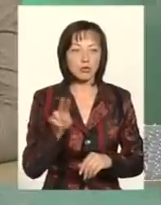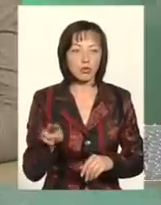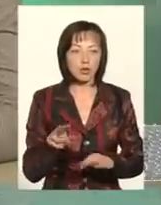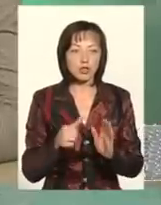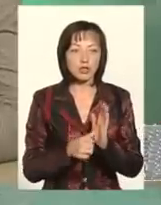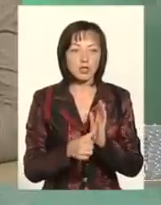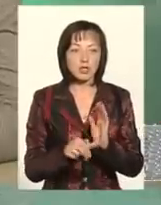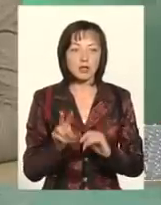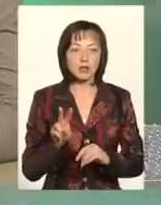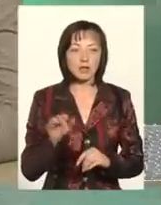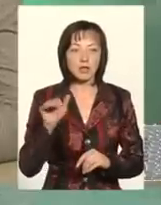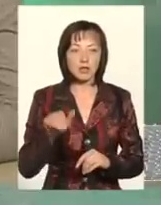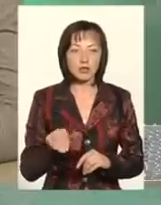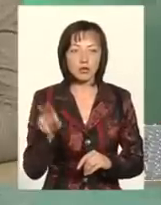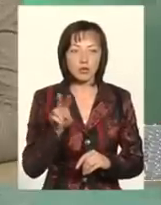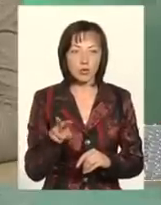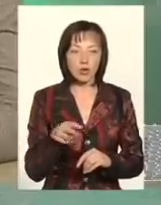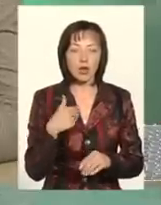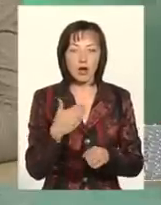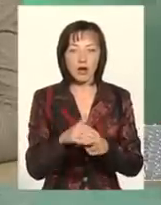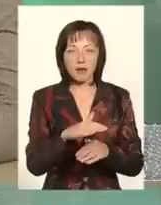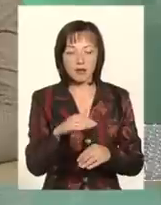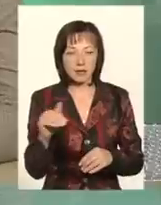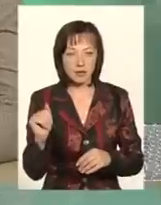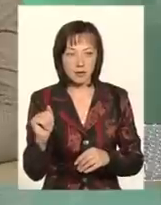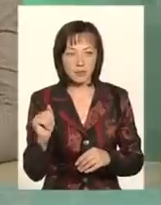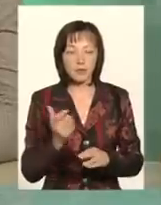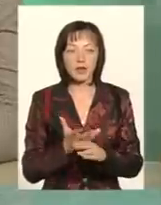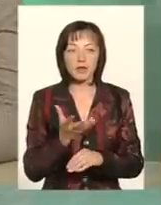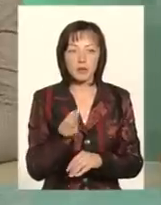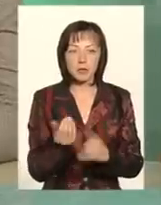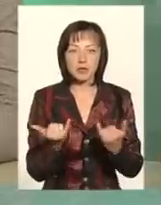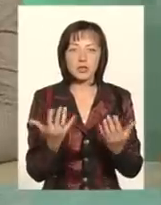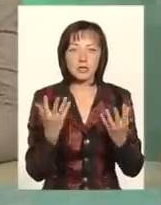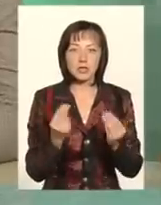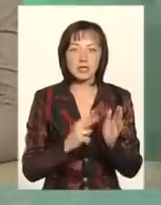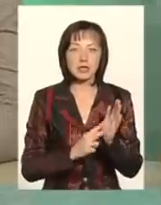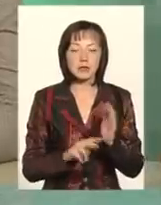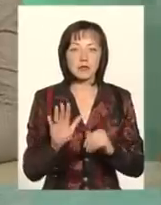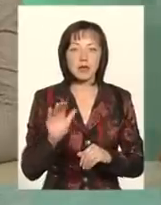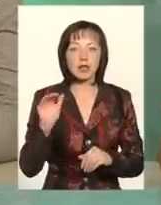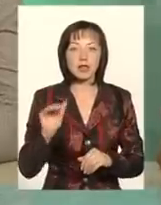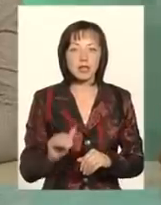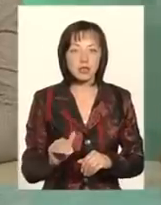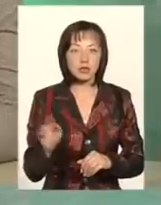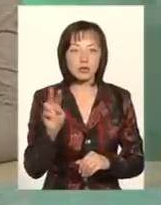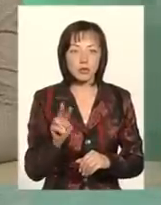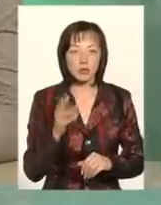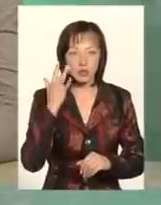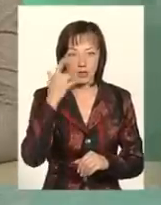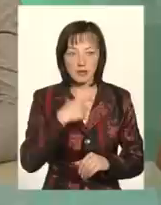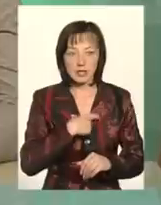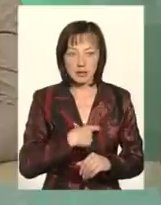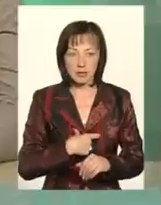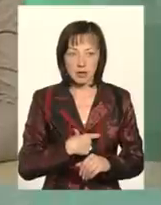62 000 доларов я взял кредиты выплатил на сегодняшний день 75 000 долларов представьте себе это